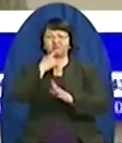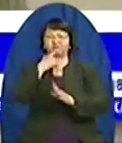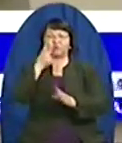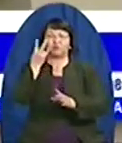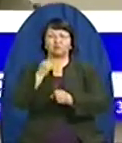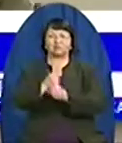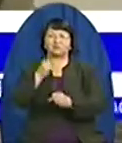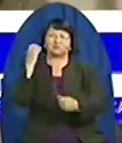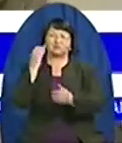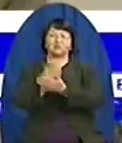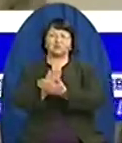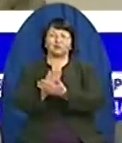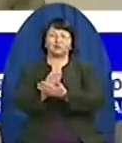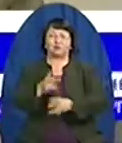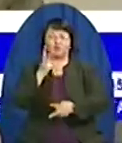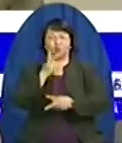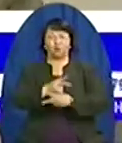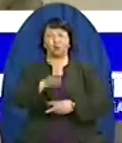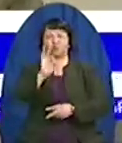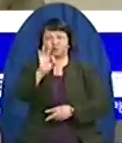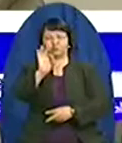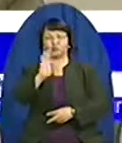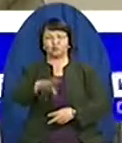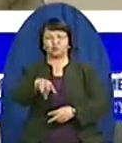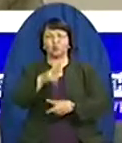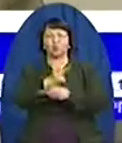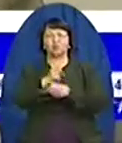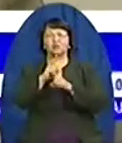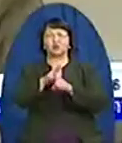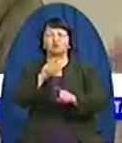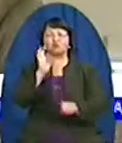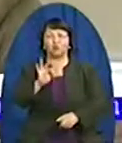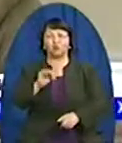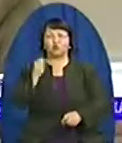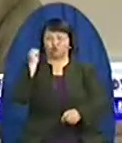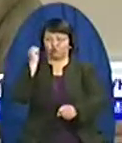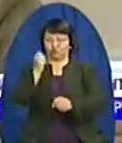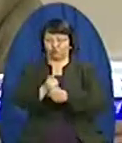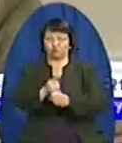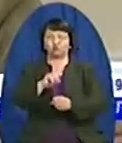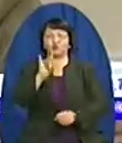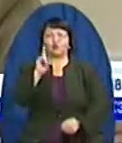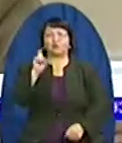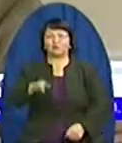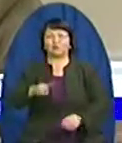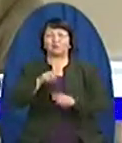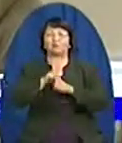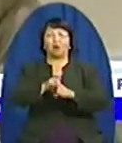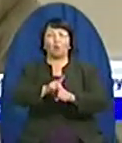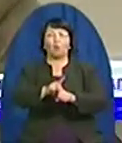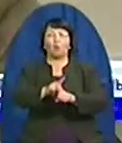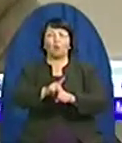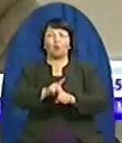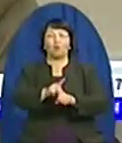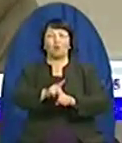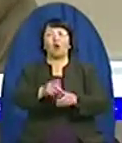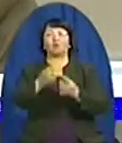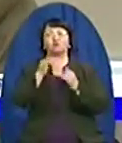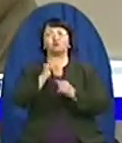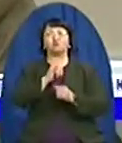бид нар. А энэ бол хуулийн үндэстэй. Ягагтвэл бид зориултаар нь авсан тийм ээ. Зориултын дагуу юм аа өгөл